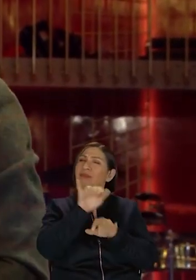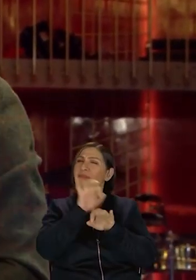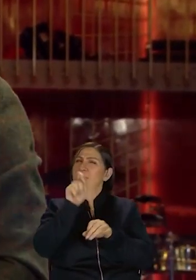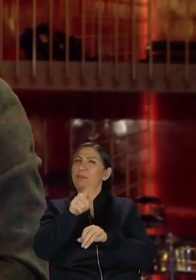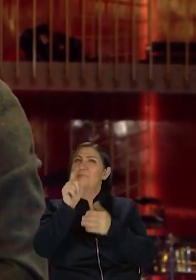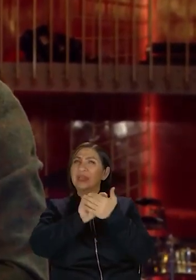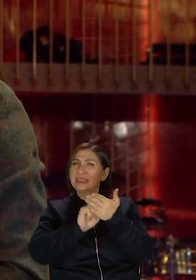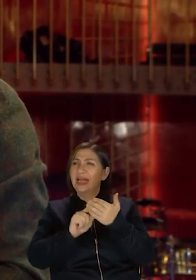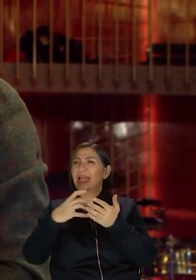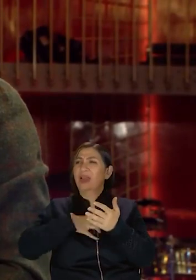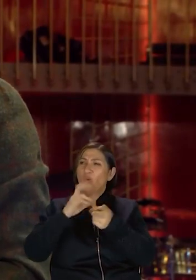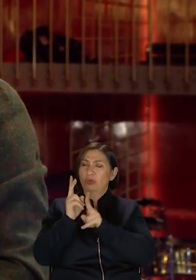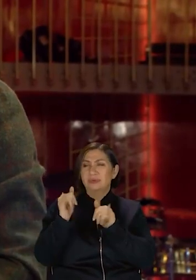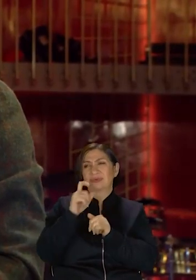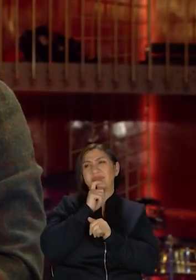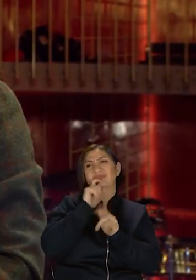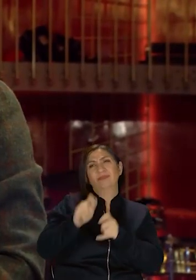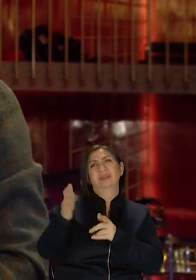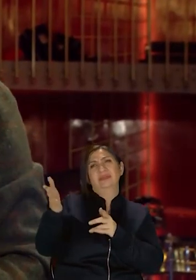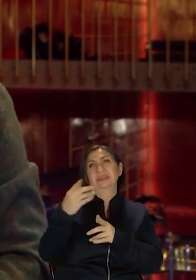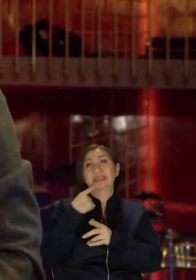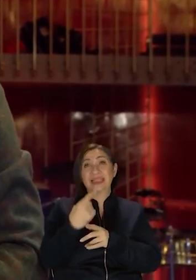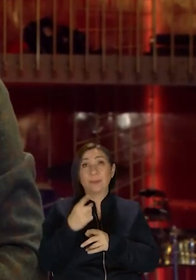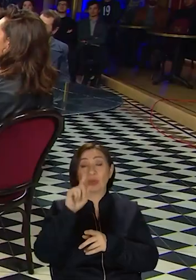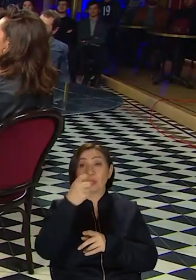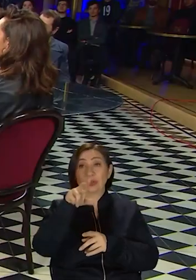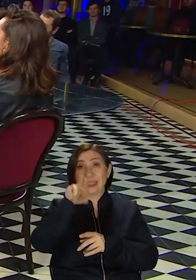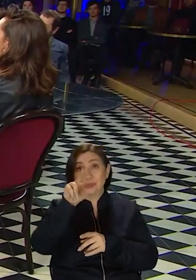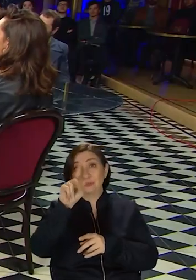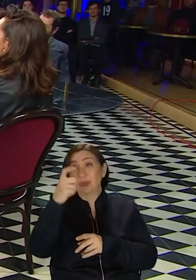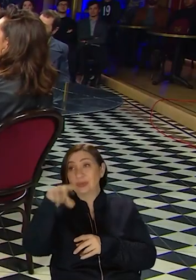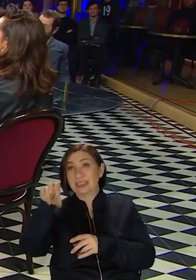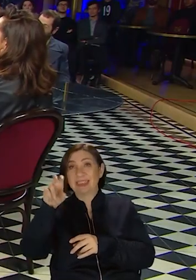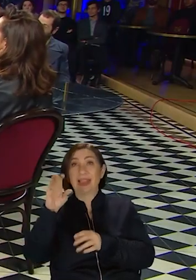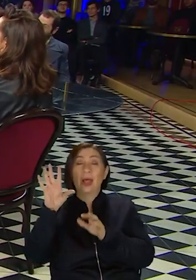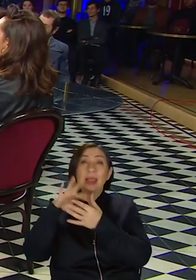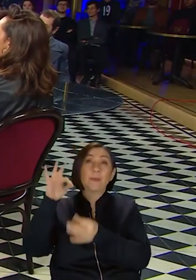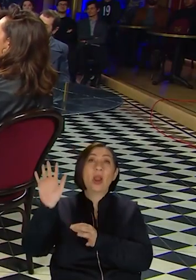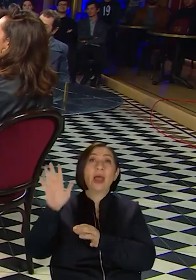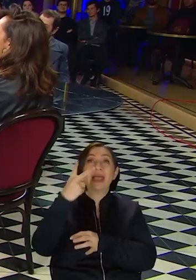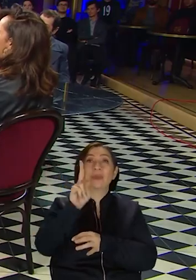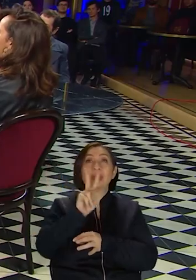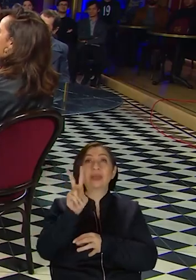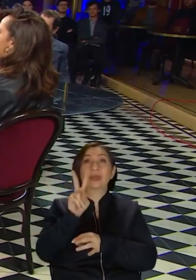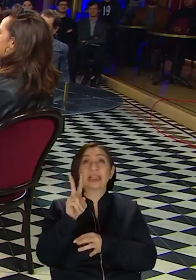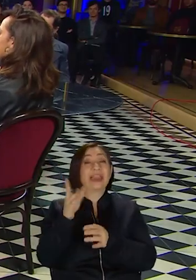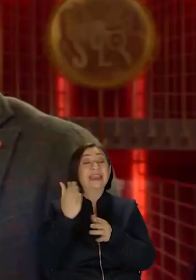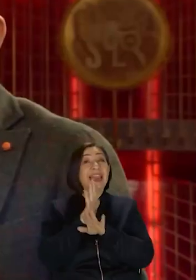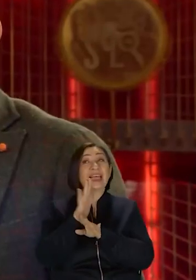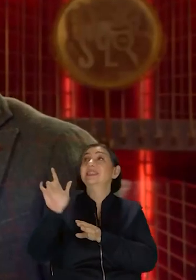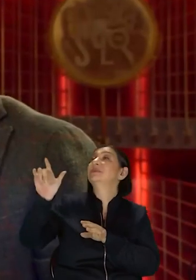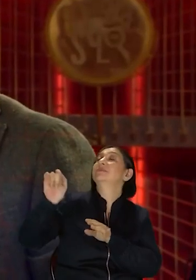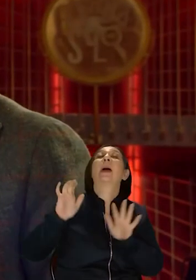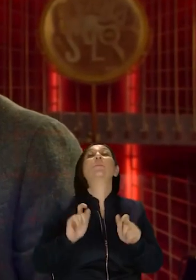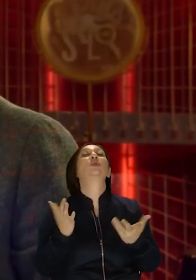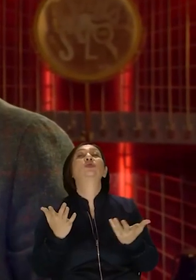etmişsiniz. Hem yazara hem şeye. Değil mi? Tabii. 70'ler 80'lerin tipleri. Evet. Ha, 2020. Neden selfie